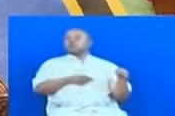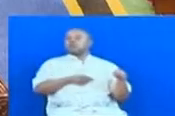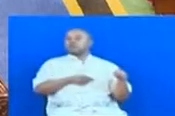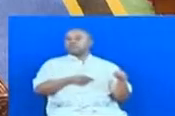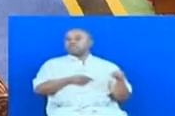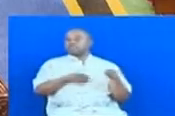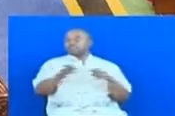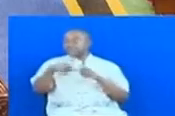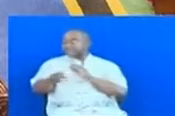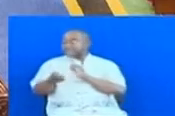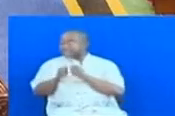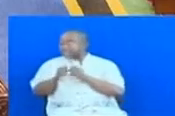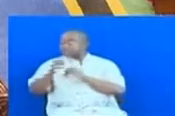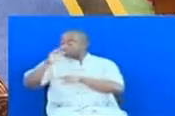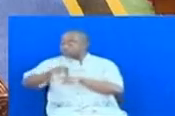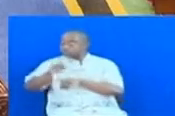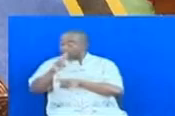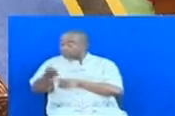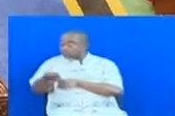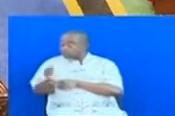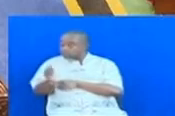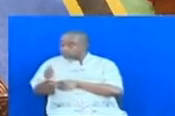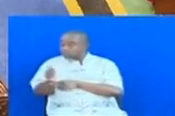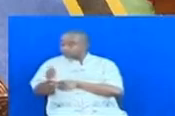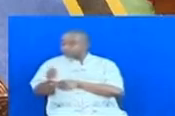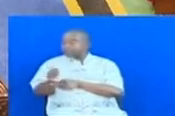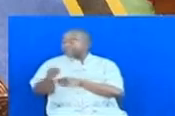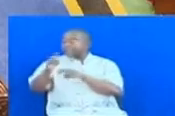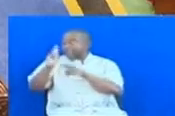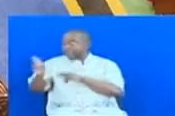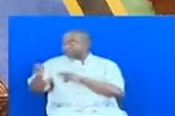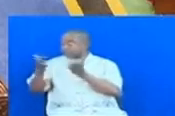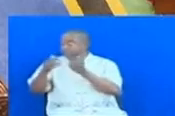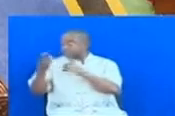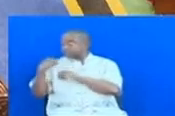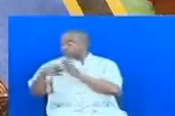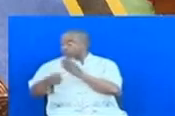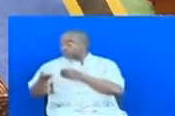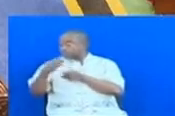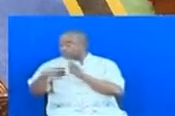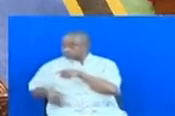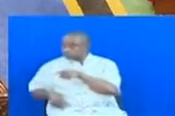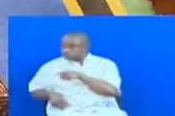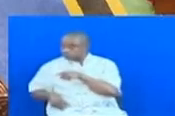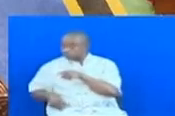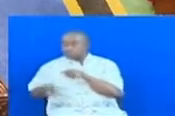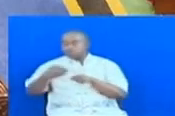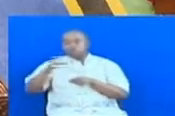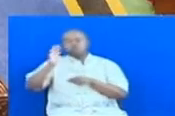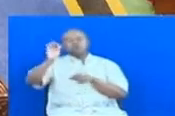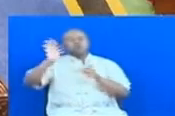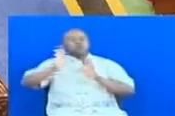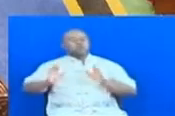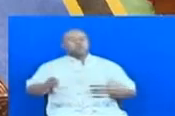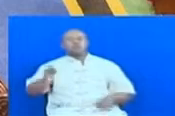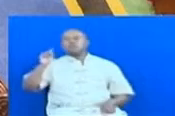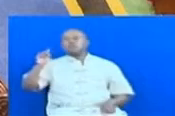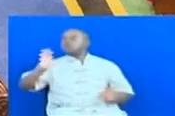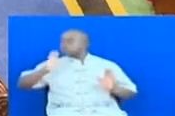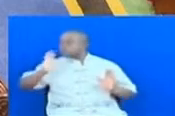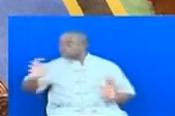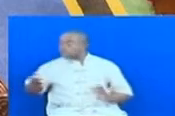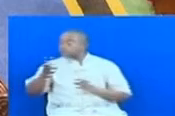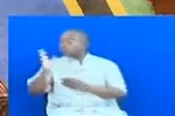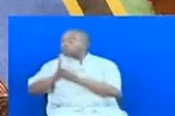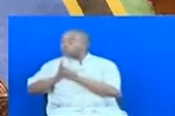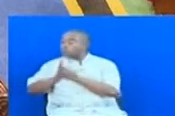jambo ambalo linahusu halmashauri yenyewe ambayo inapaswa halmashauri ilipe posho hiyo, naomba niwaambie kwamba hili tumetoa maelekezo